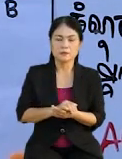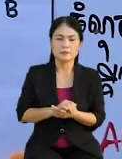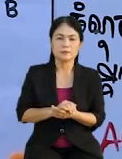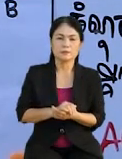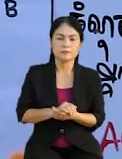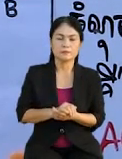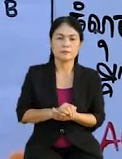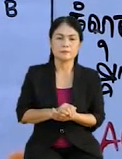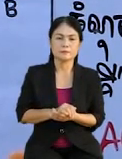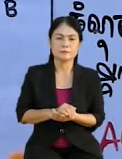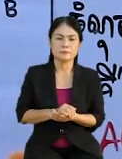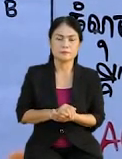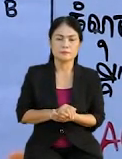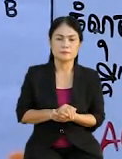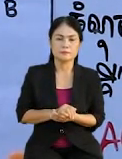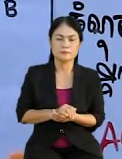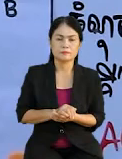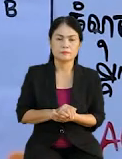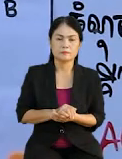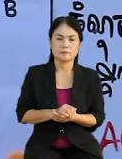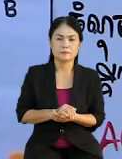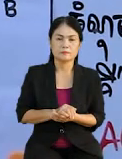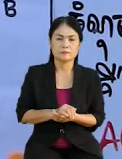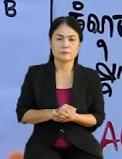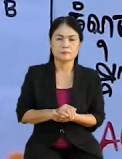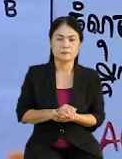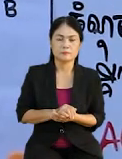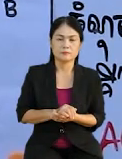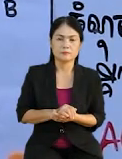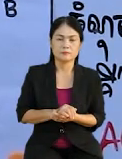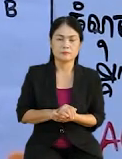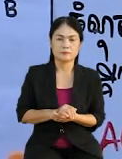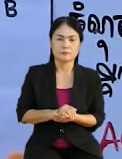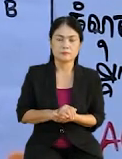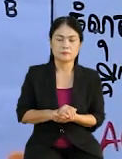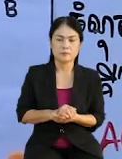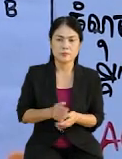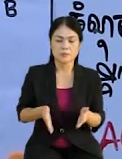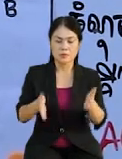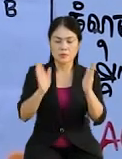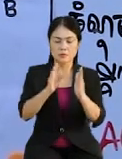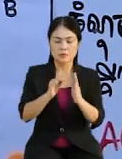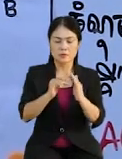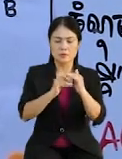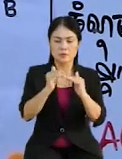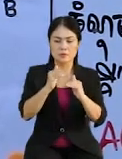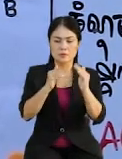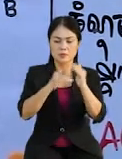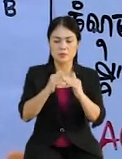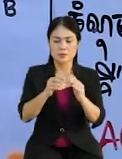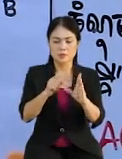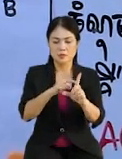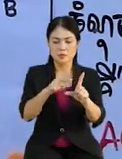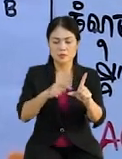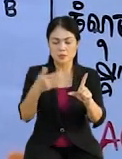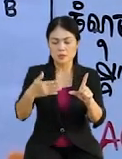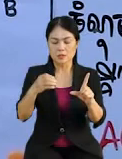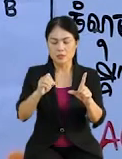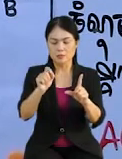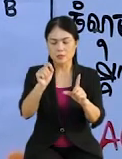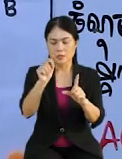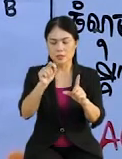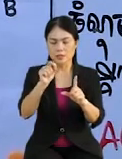chỗ sáng mùm cài sập được rễ đòi prá